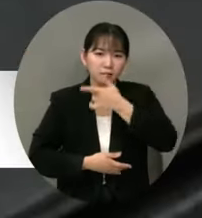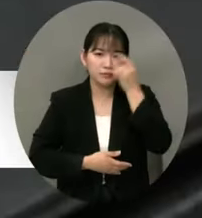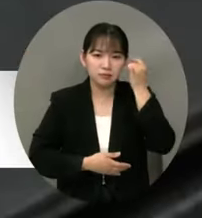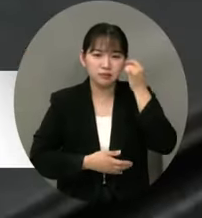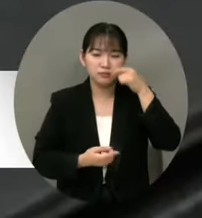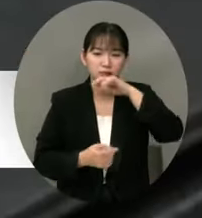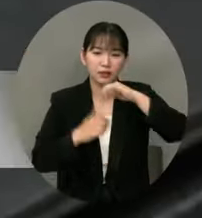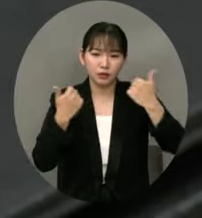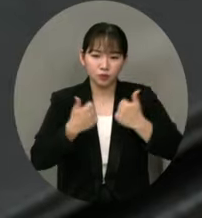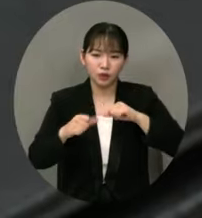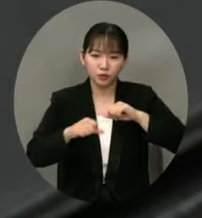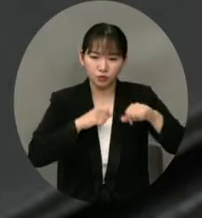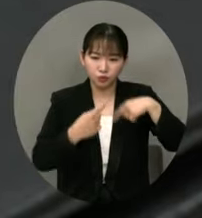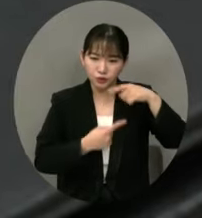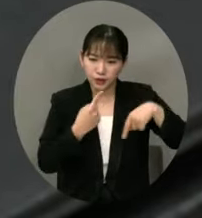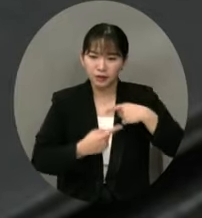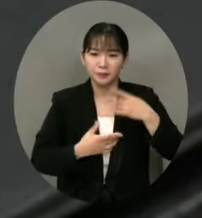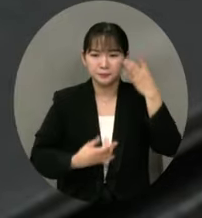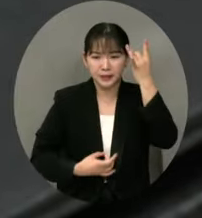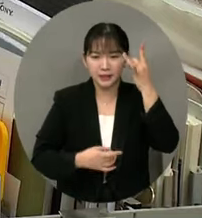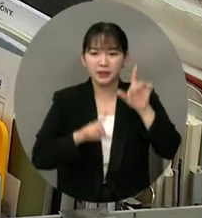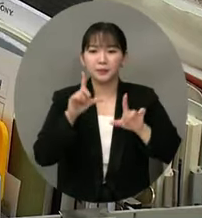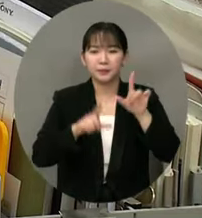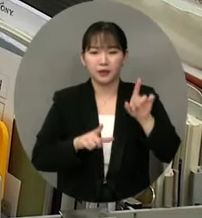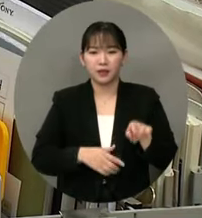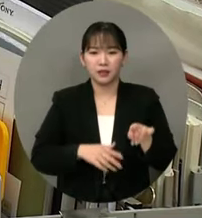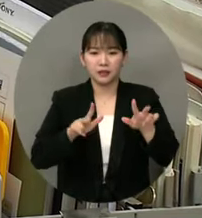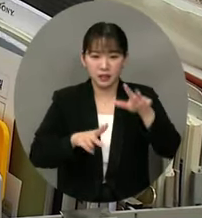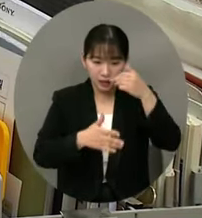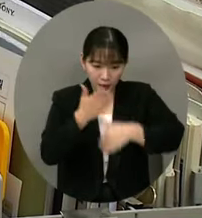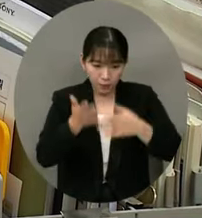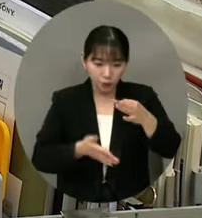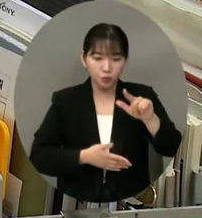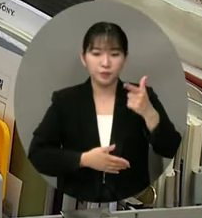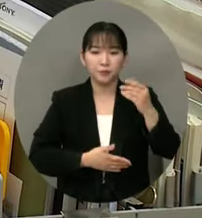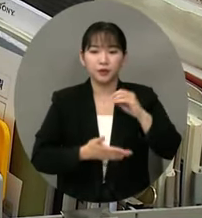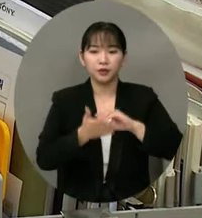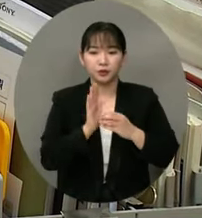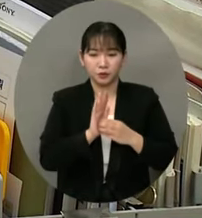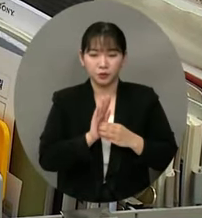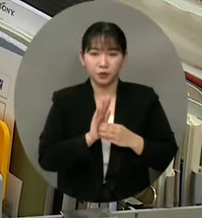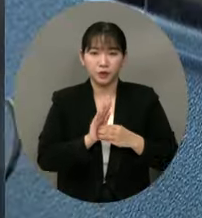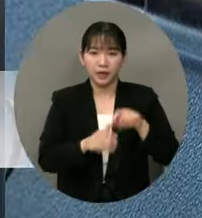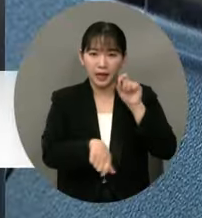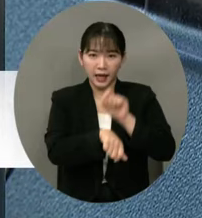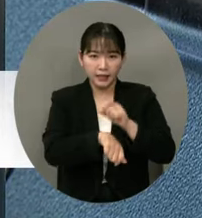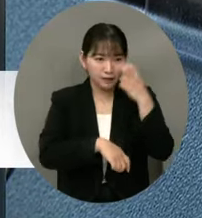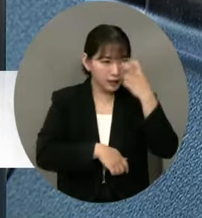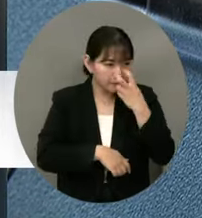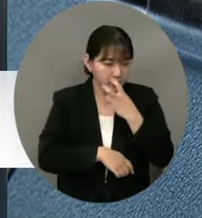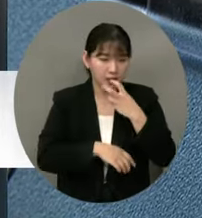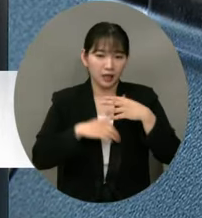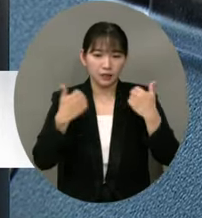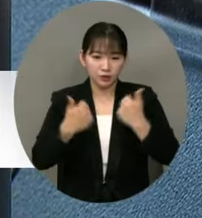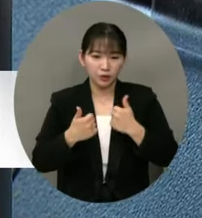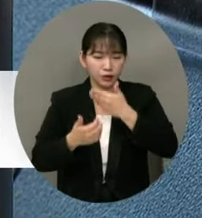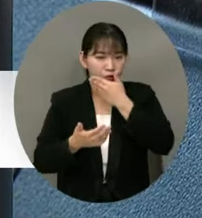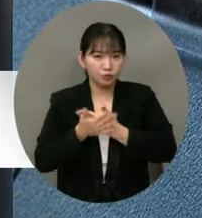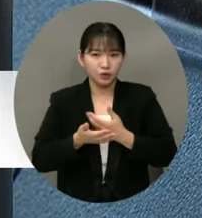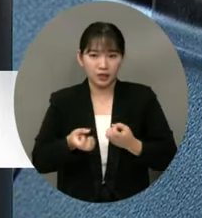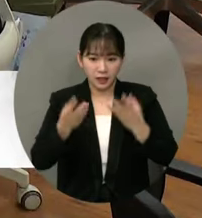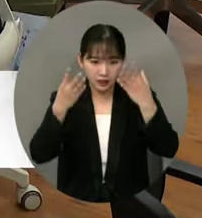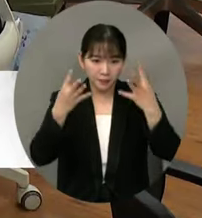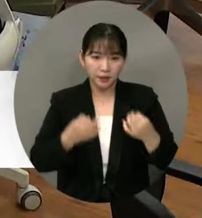운영은 마비될 상황입니다. 현재 남은 예산은 600만 원 남짓. 행정사무감사 등 의회 주요 행사들이